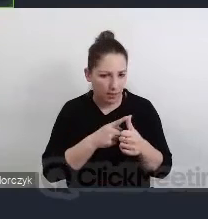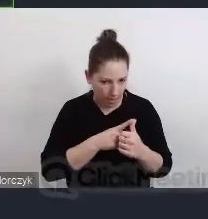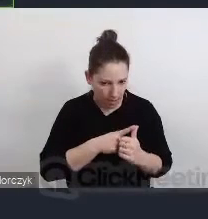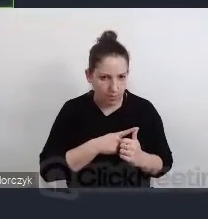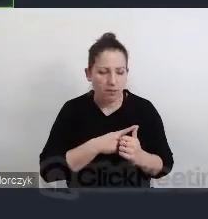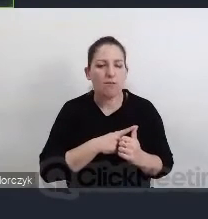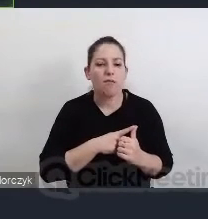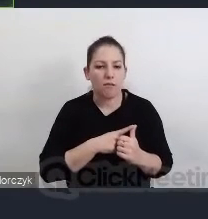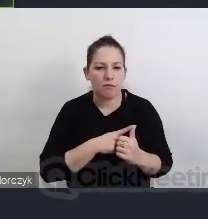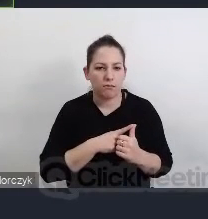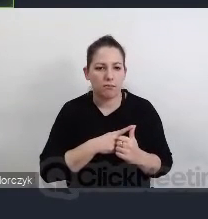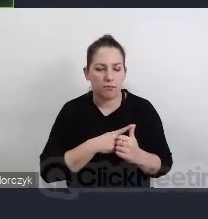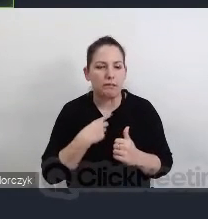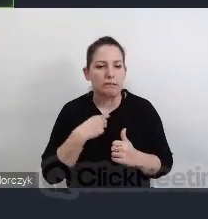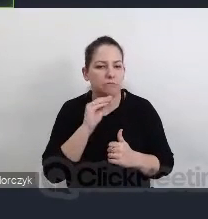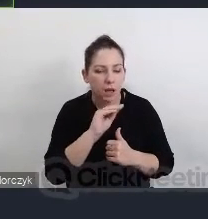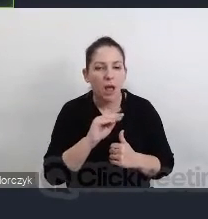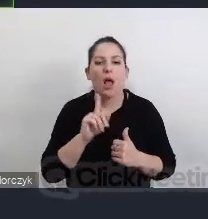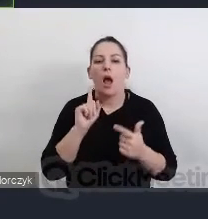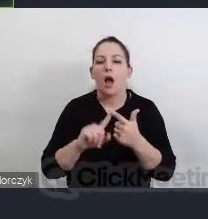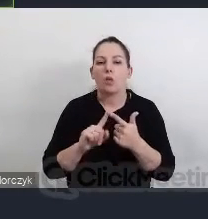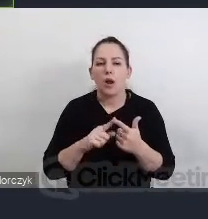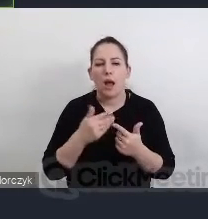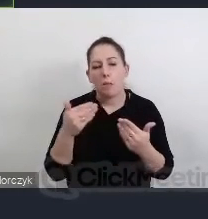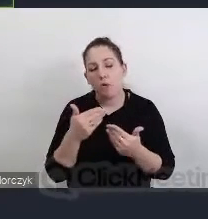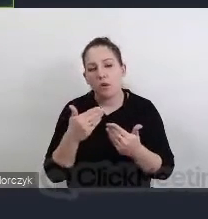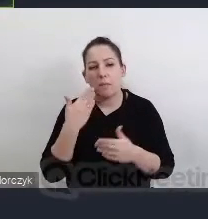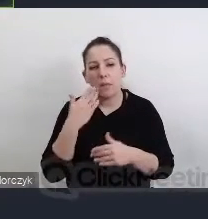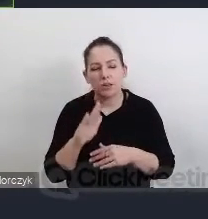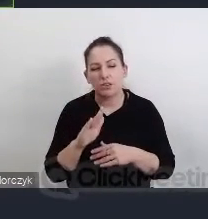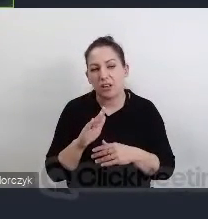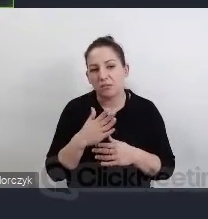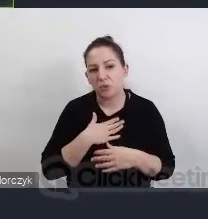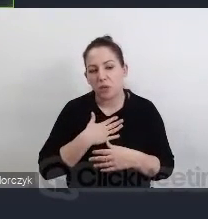z takich sugestii. Druga, bardziej może taka wynikająca